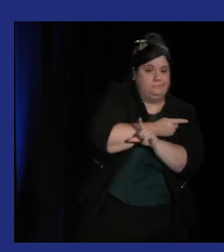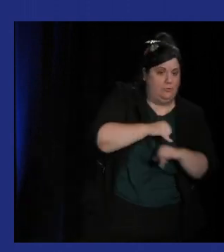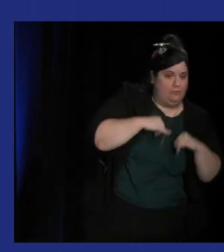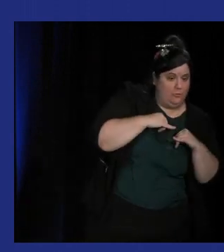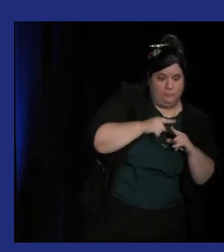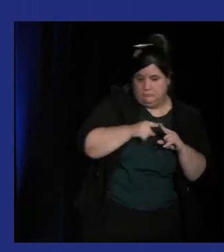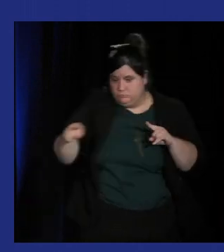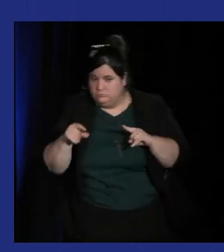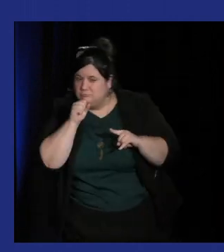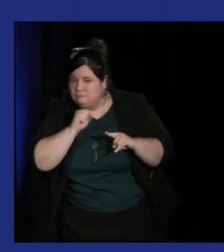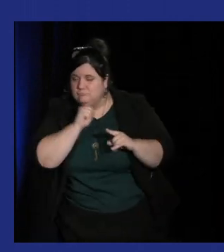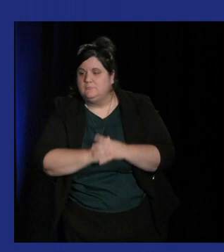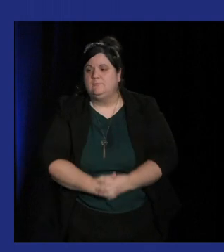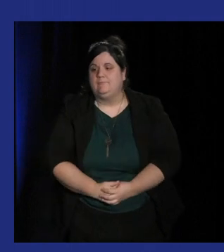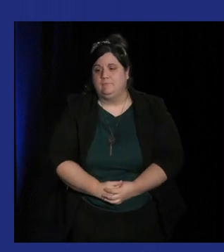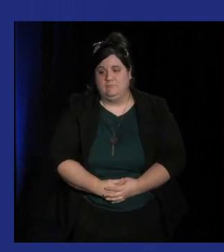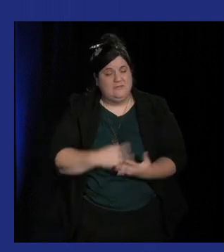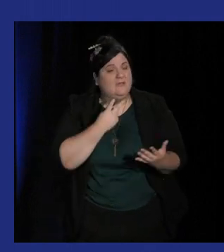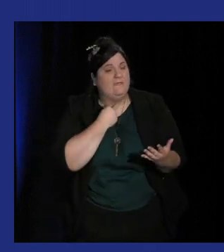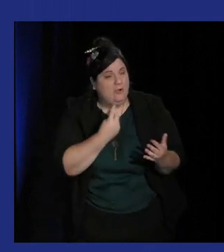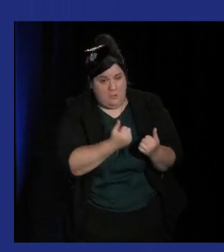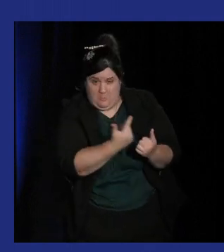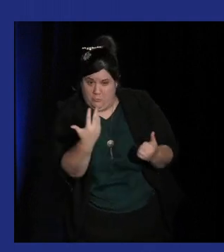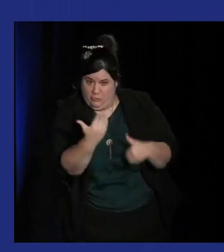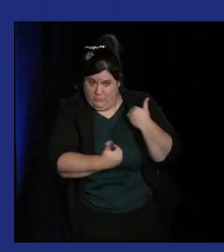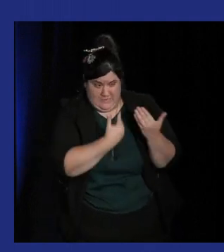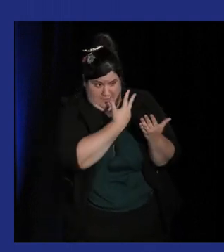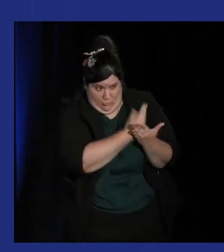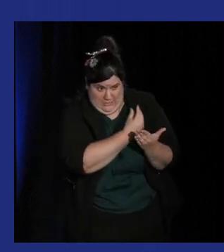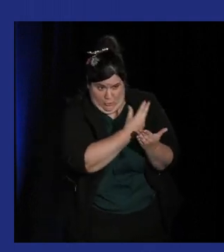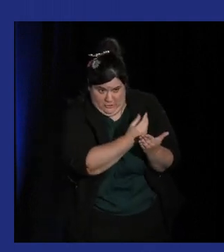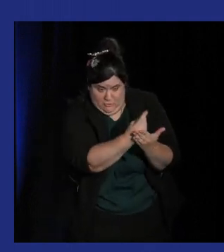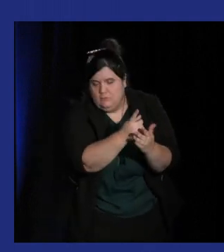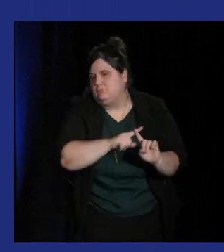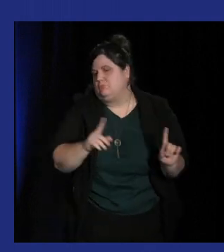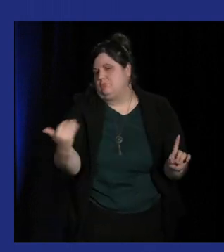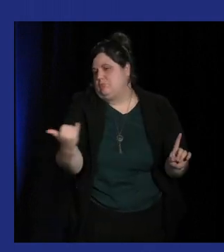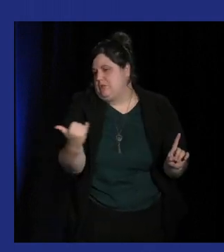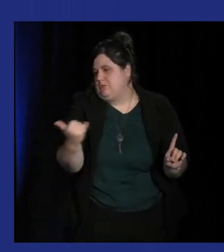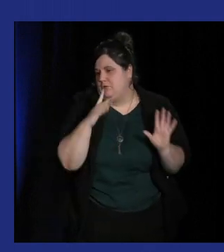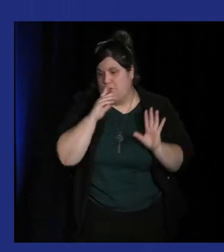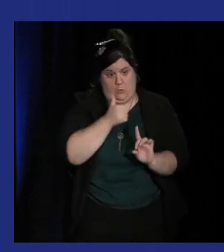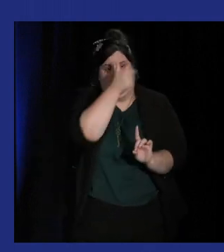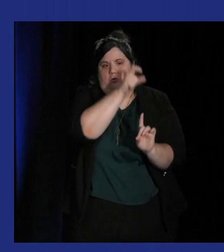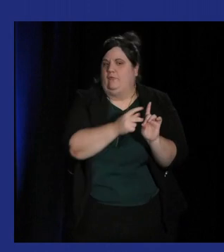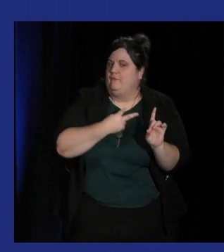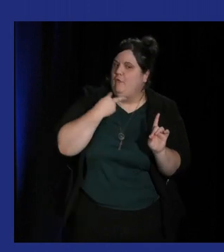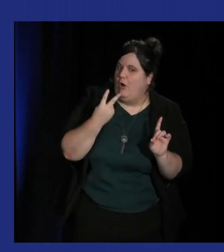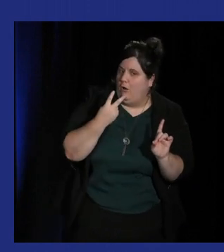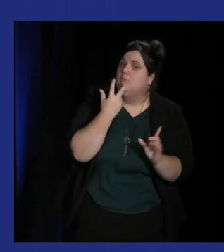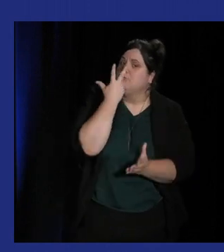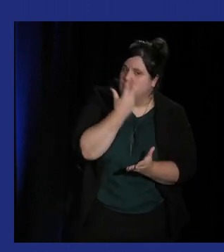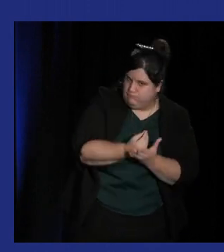grâce à ça on n'a pas eu à enregistrer plusieurs acteurs pour le les personnages principaux vu que l'on peut jouer